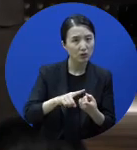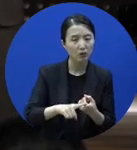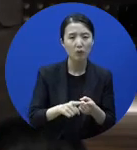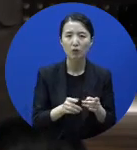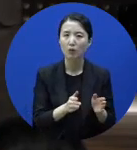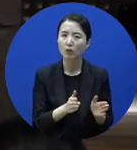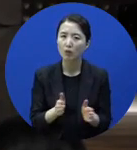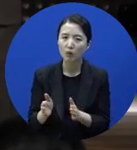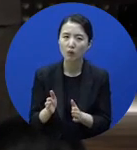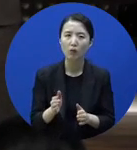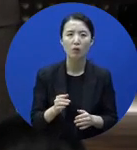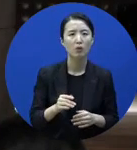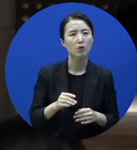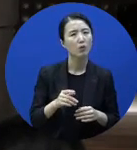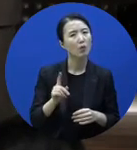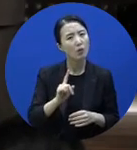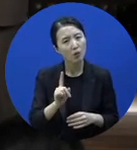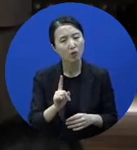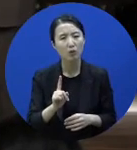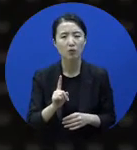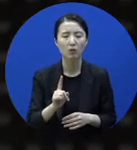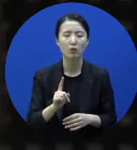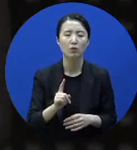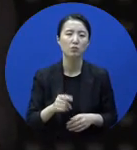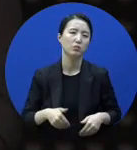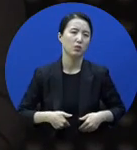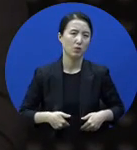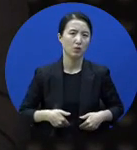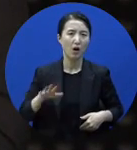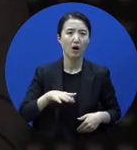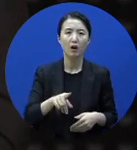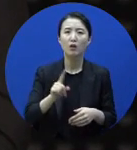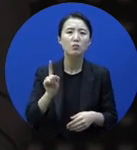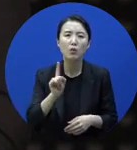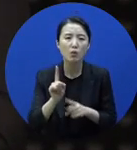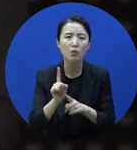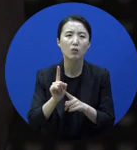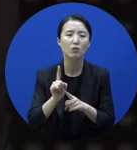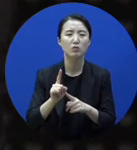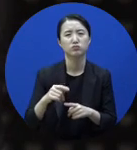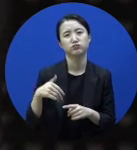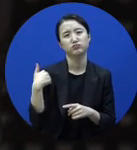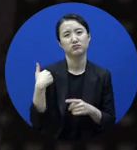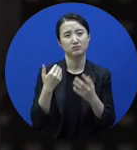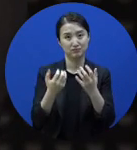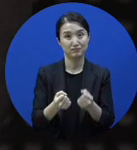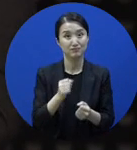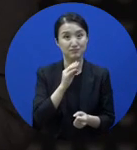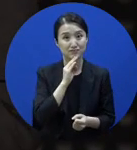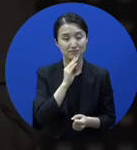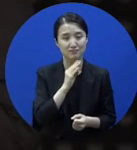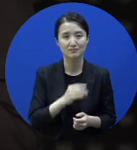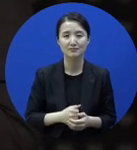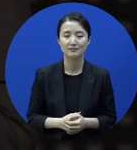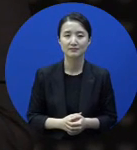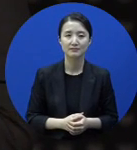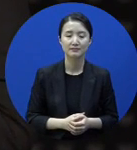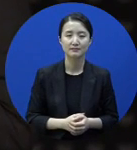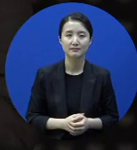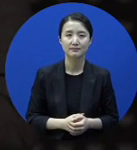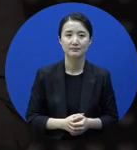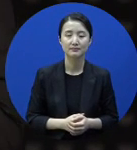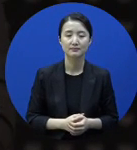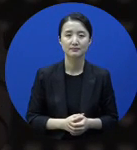할지 모르겠지만 조금이라도 아마 하고 있지 않을까 싶어요. 또 이런 게 있어요. 어떤 거냐면 내가 100세까지 살 나이, 그러니까 좀 전에